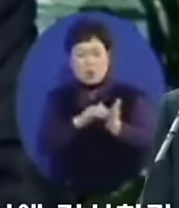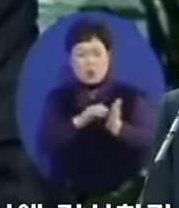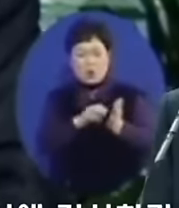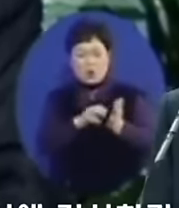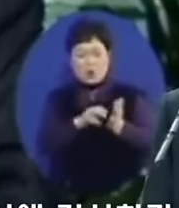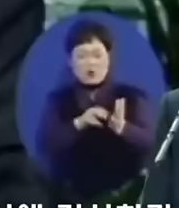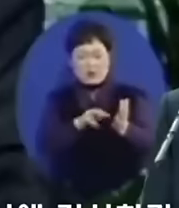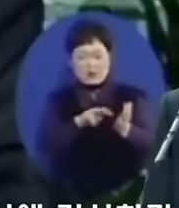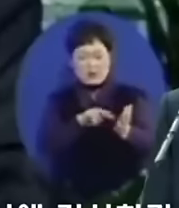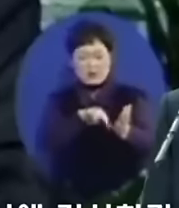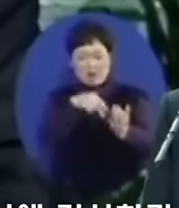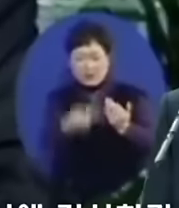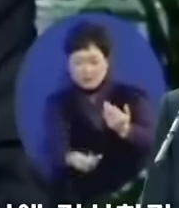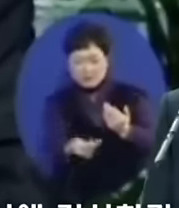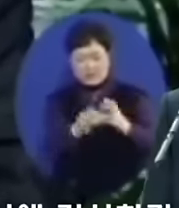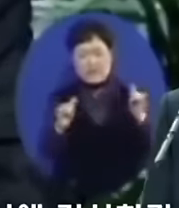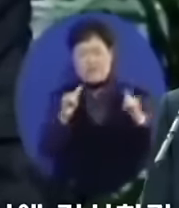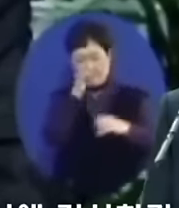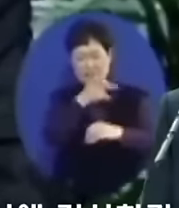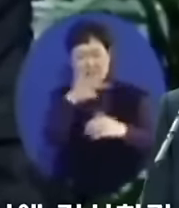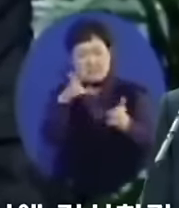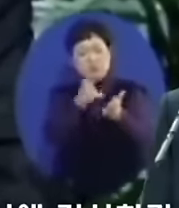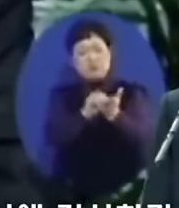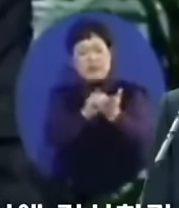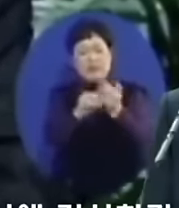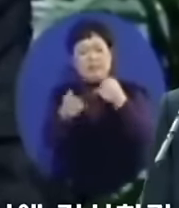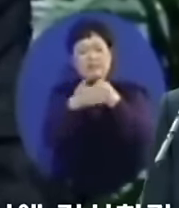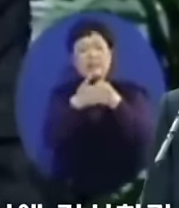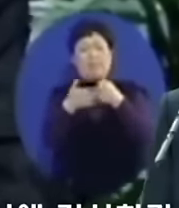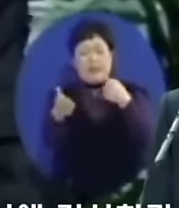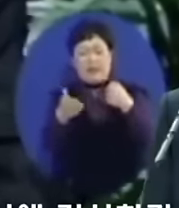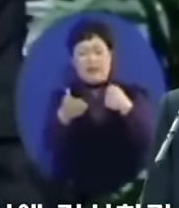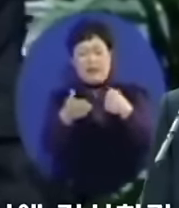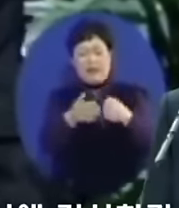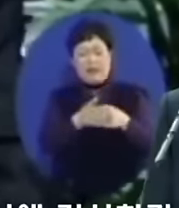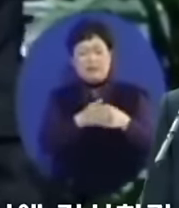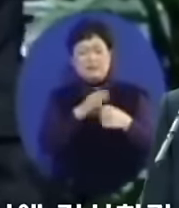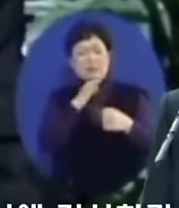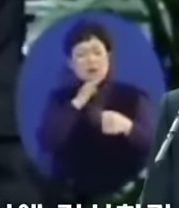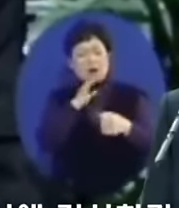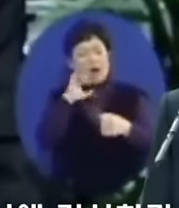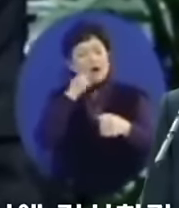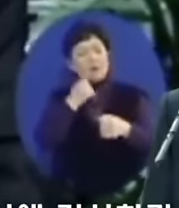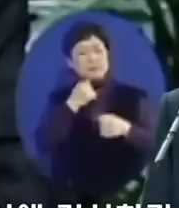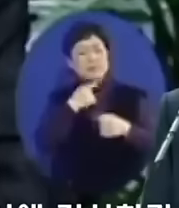사람은 많습니다. 큰 문제에 걸려서 넘어지는